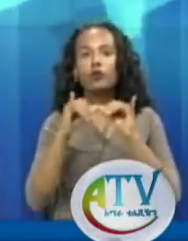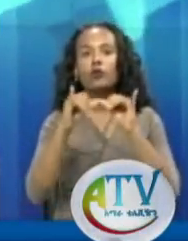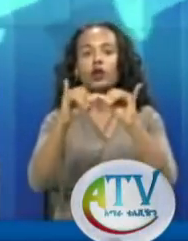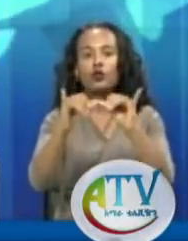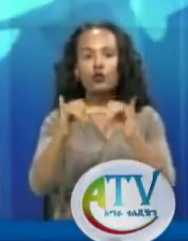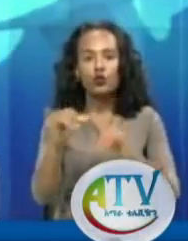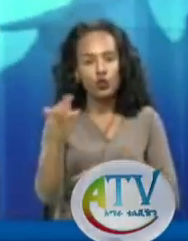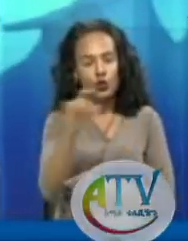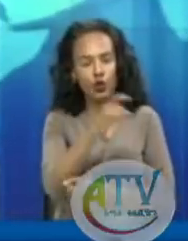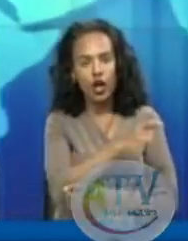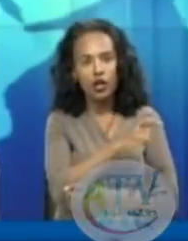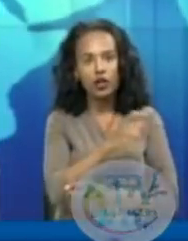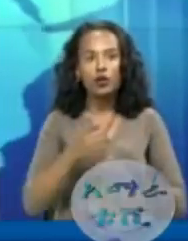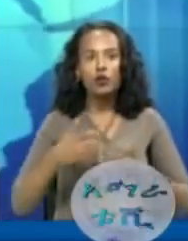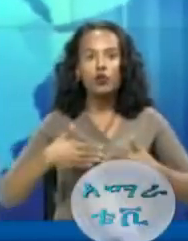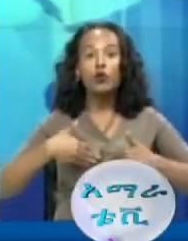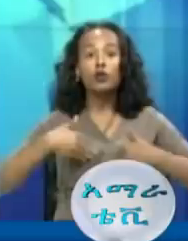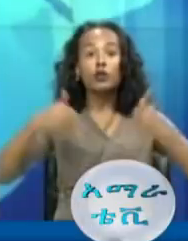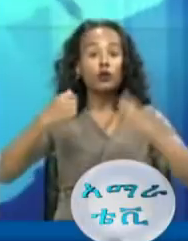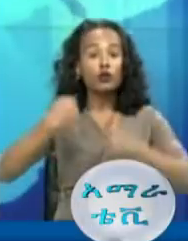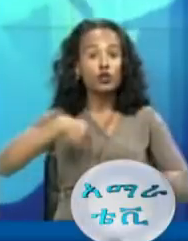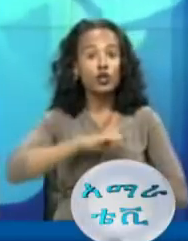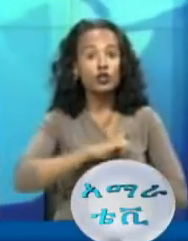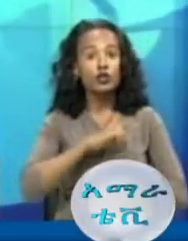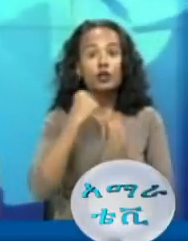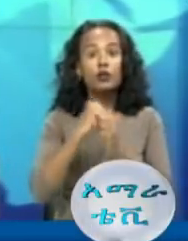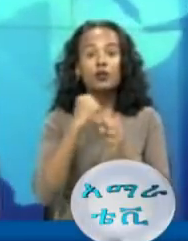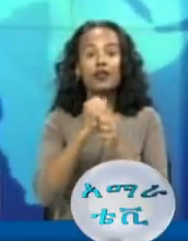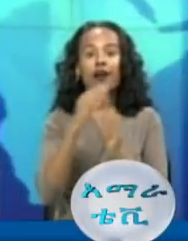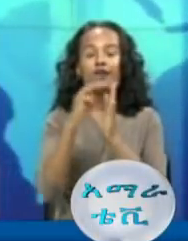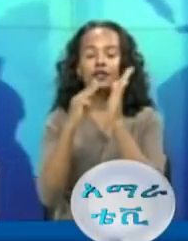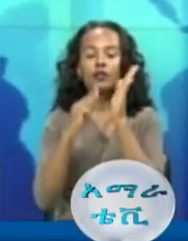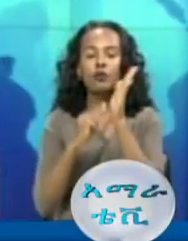ይሆናል። ወጣቶቻችን ለስራ ዲሲፕሊን